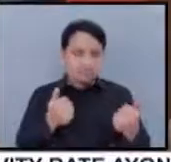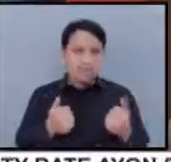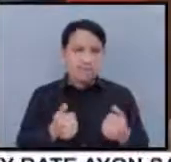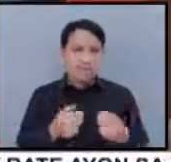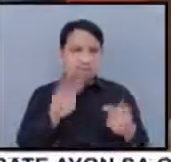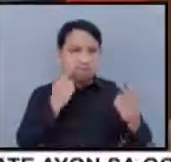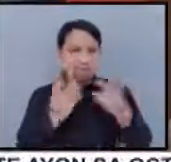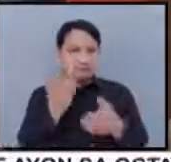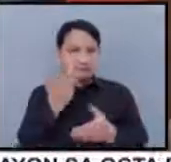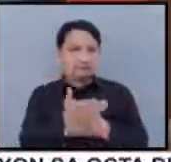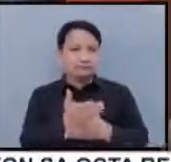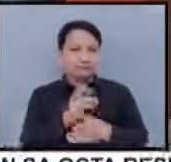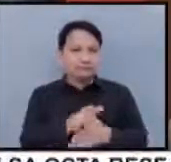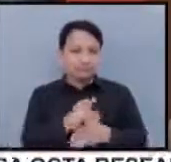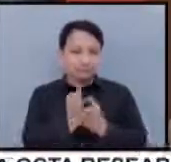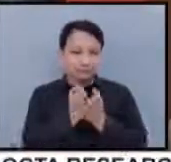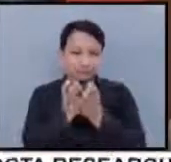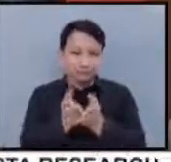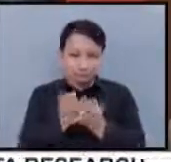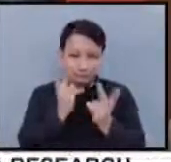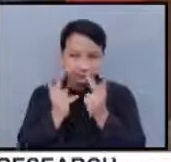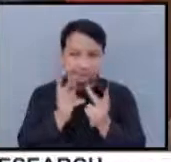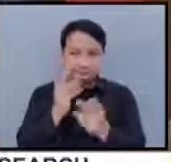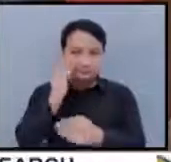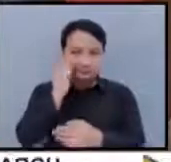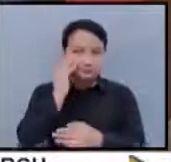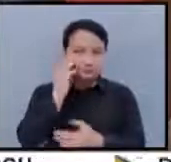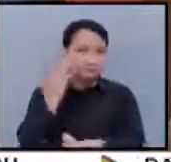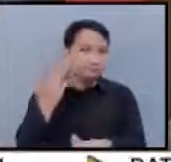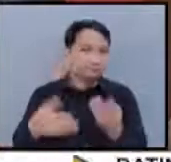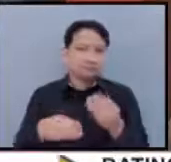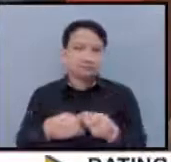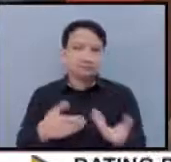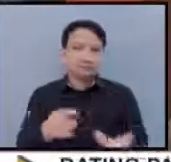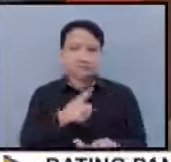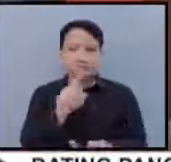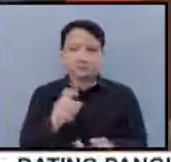Amerika? Ano po ba mga memorable experiences niyo dito?